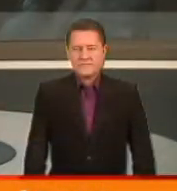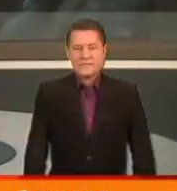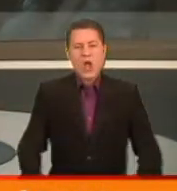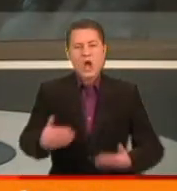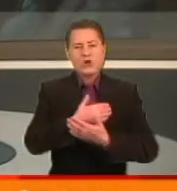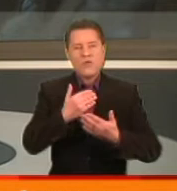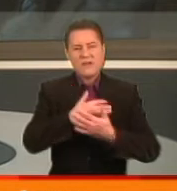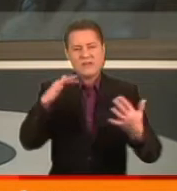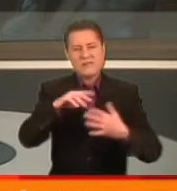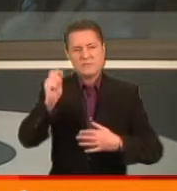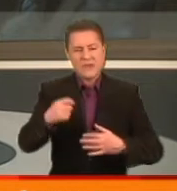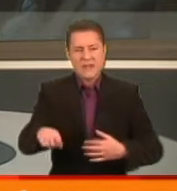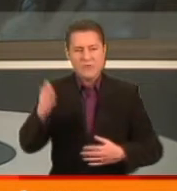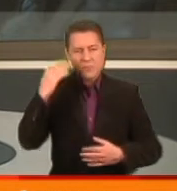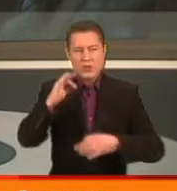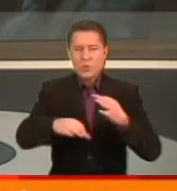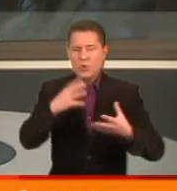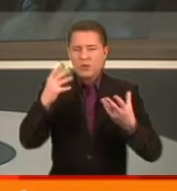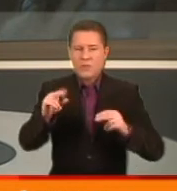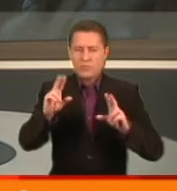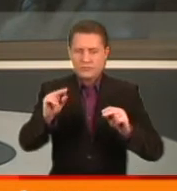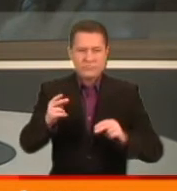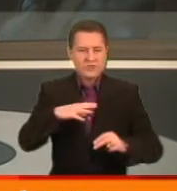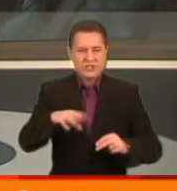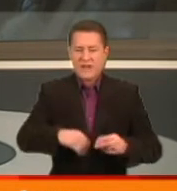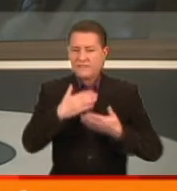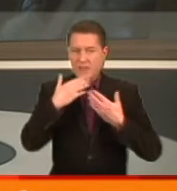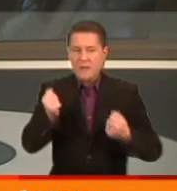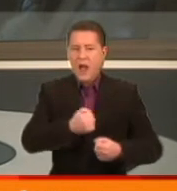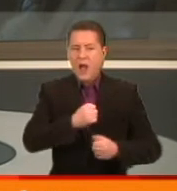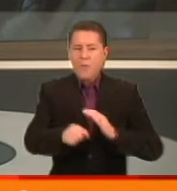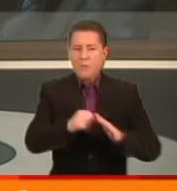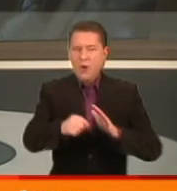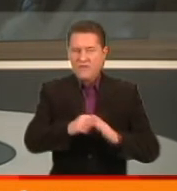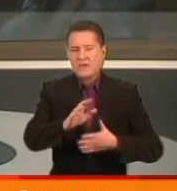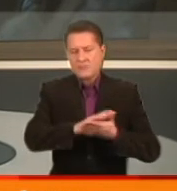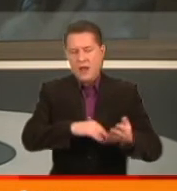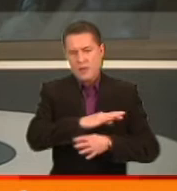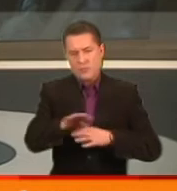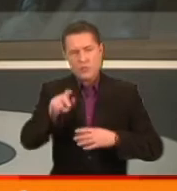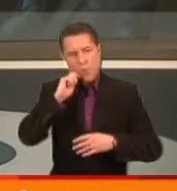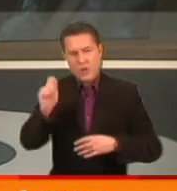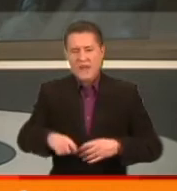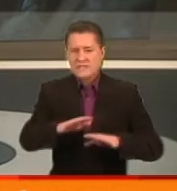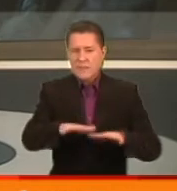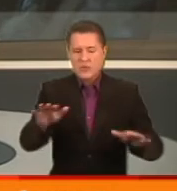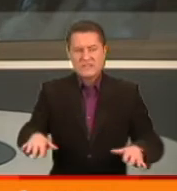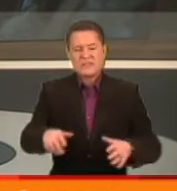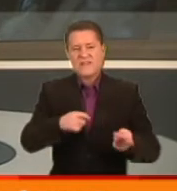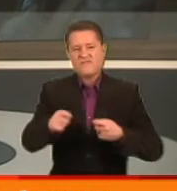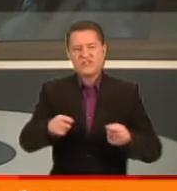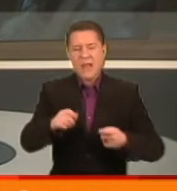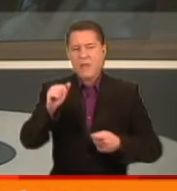І до новини з передової. Минулої доби в зоні АТО минулося без жертв, та бойовики і далі б'ють по українських позиціях. В штабі АТО